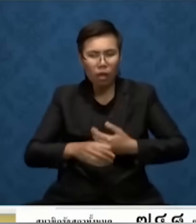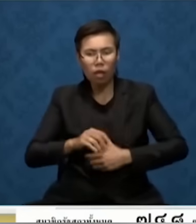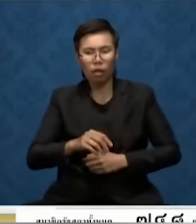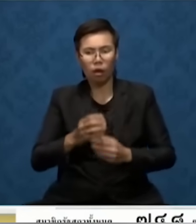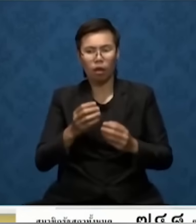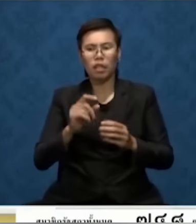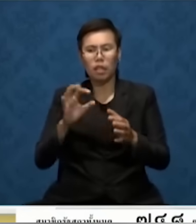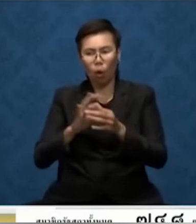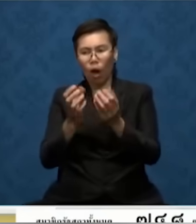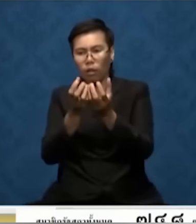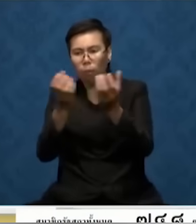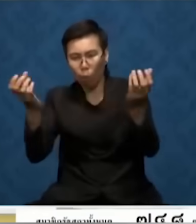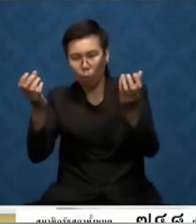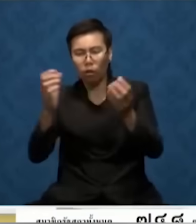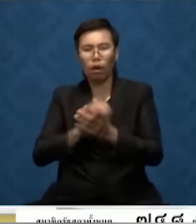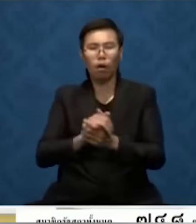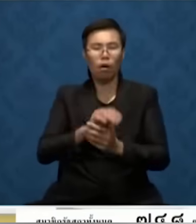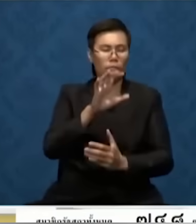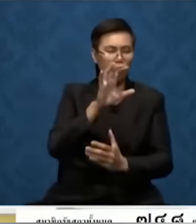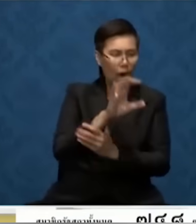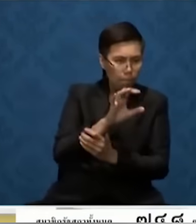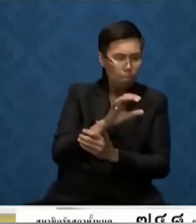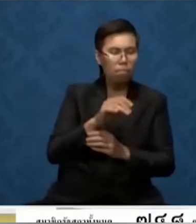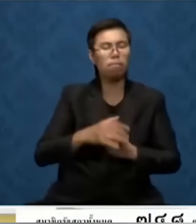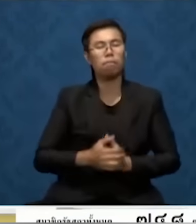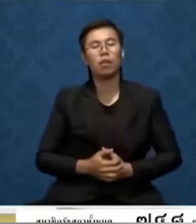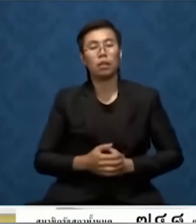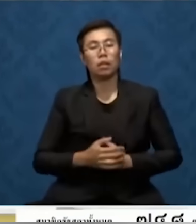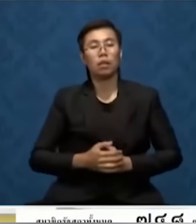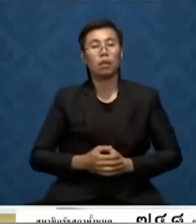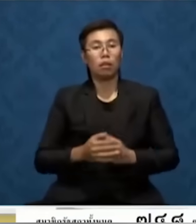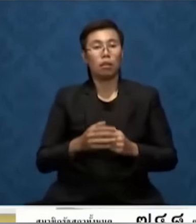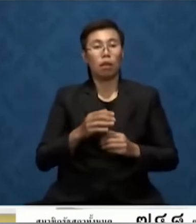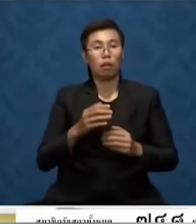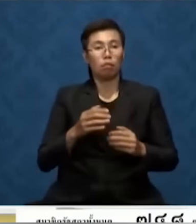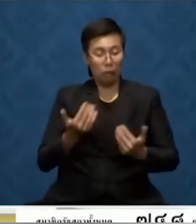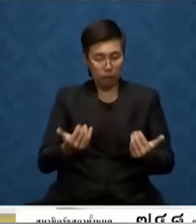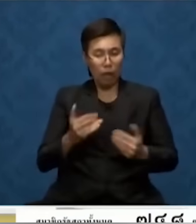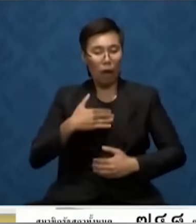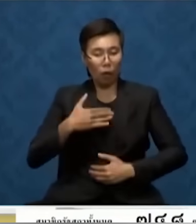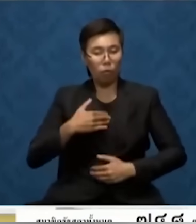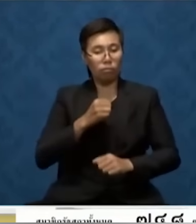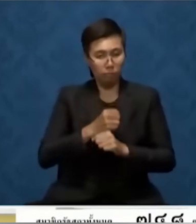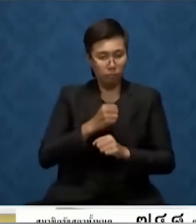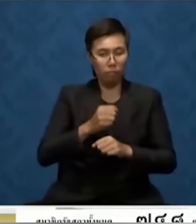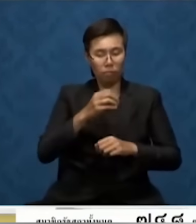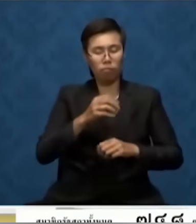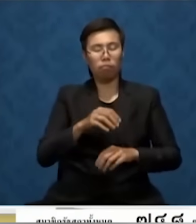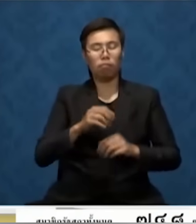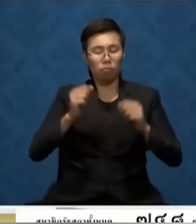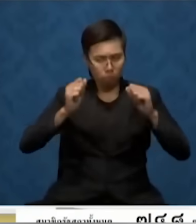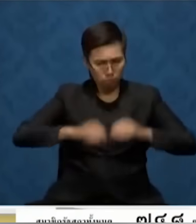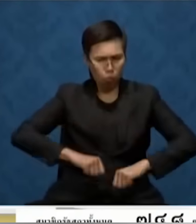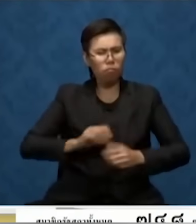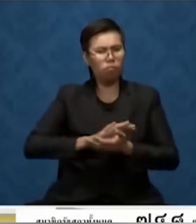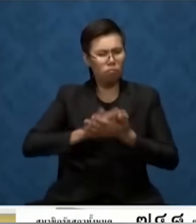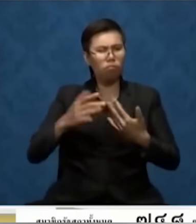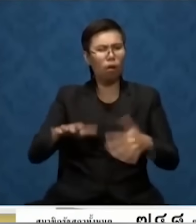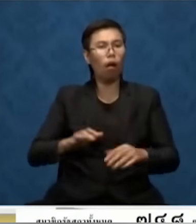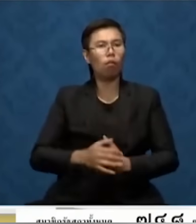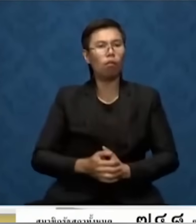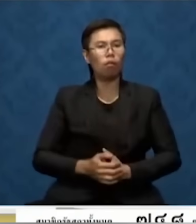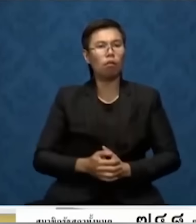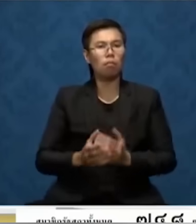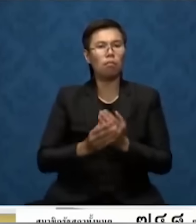ญไม่ว่าจะเป็นการอ้างข้อบังคับซึ่งเราได้ปฏิบัติมาแล้วและได้มีการลงมติมาเป็นที่เรียบร้อยแล้ว